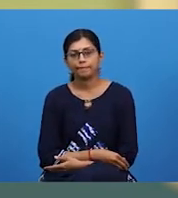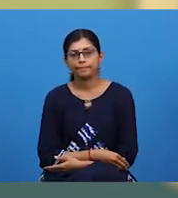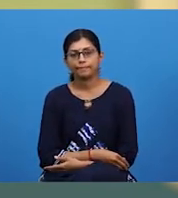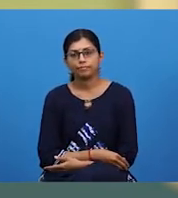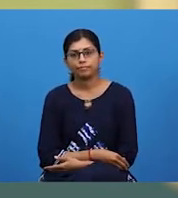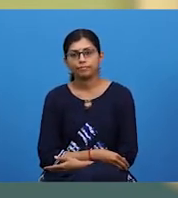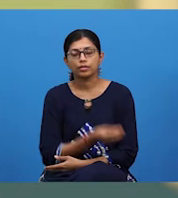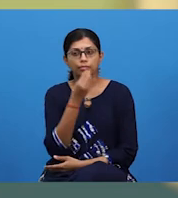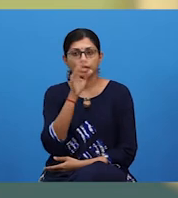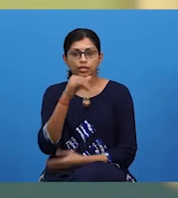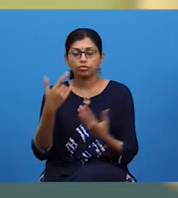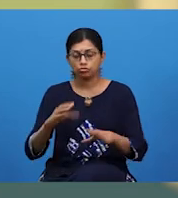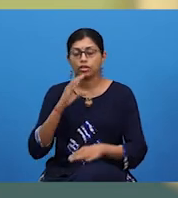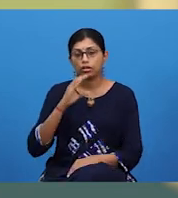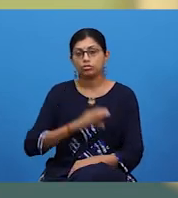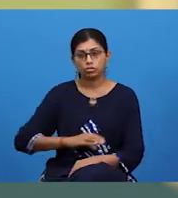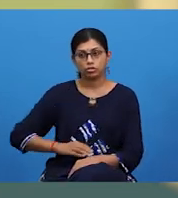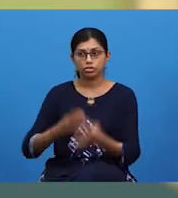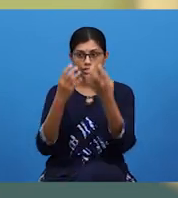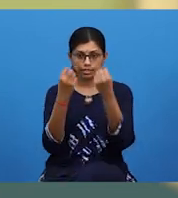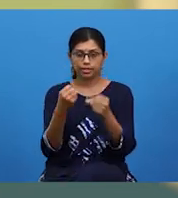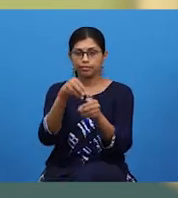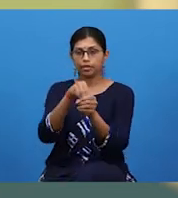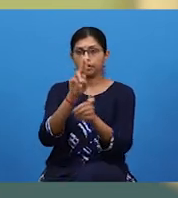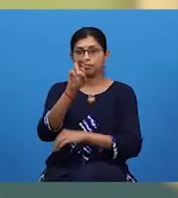Makanan tercerna diserap di usus kecil.